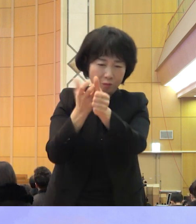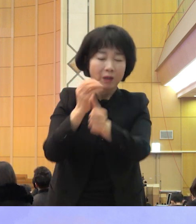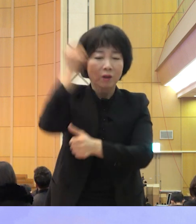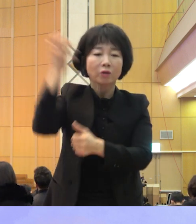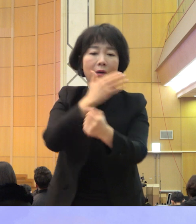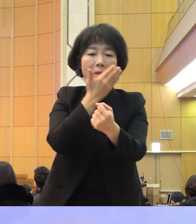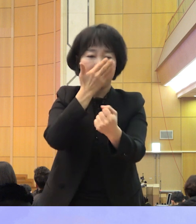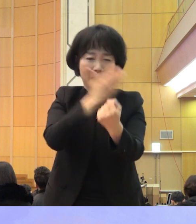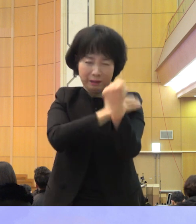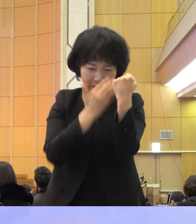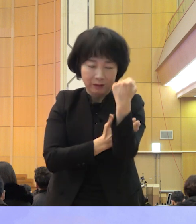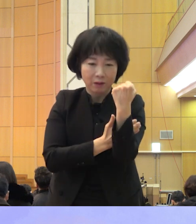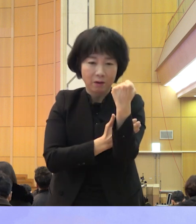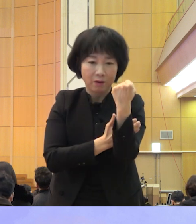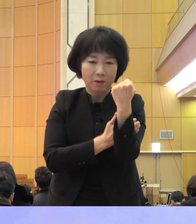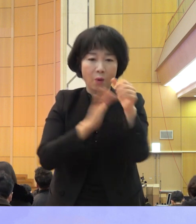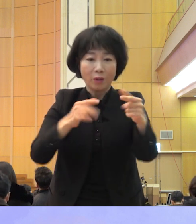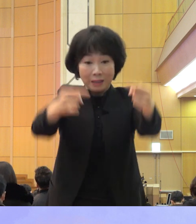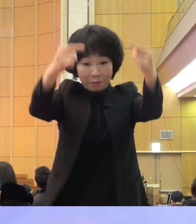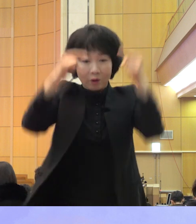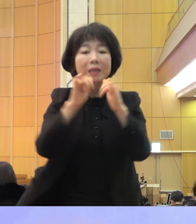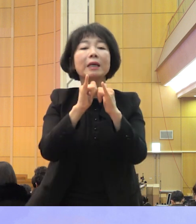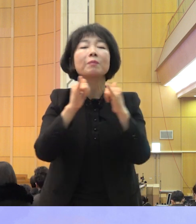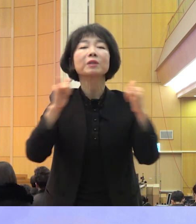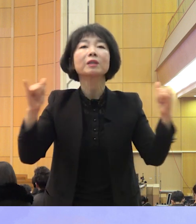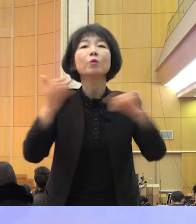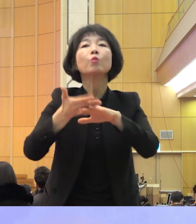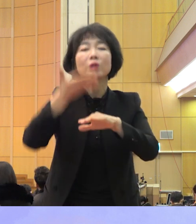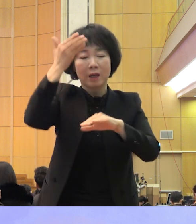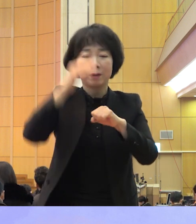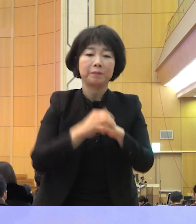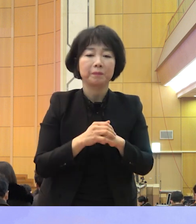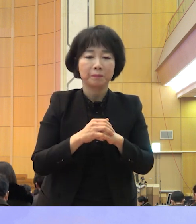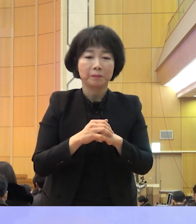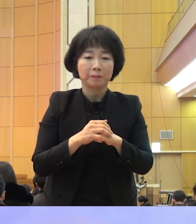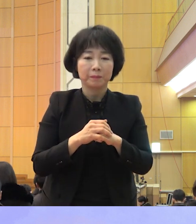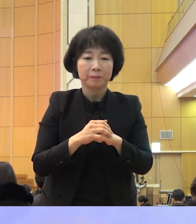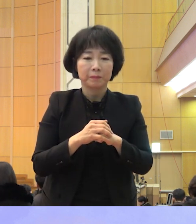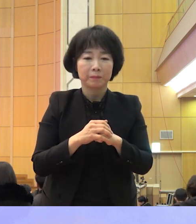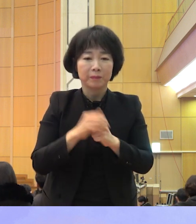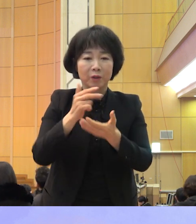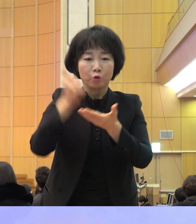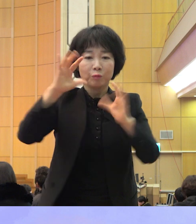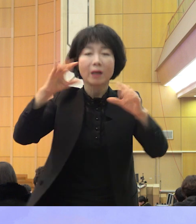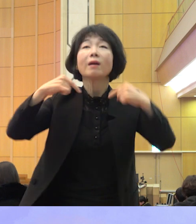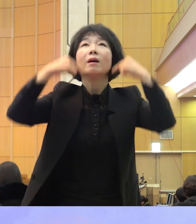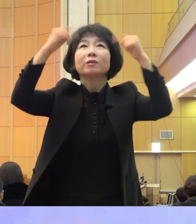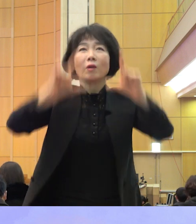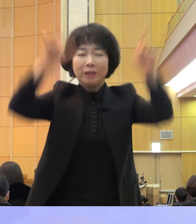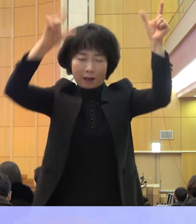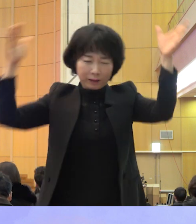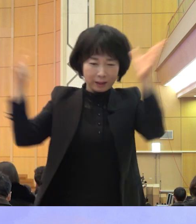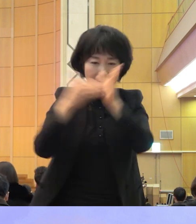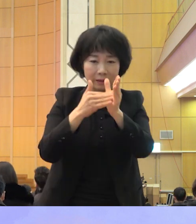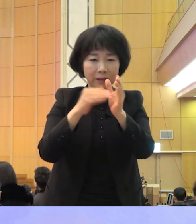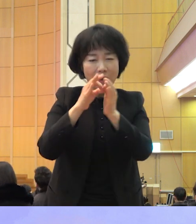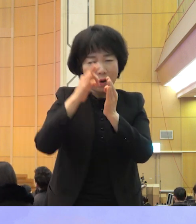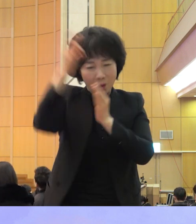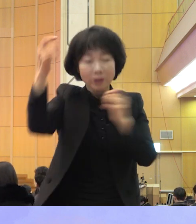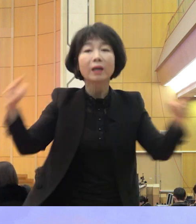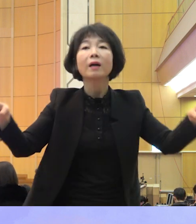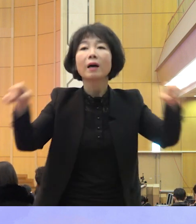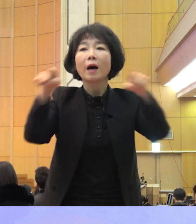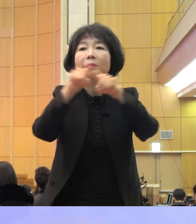성령의 능력과 성령의 역사하심이 오늘 이 자리에 참석한 모든 분들 위에와 그리고 주님의 나라 들어가는 그날까지